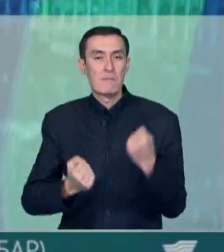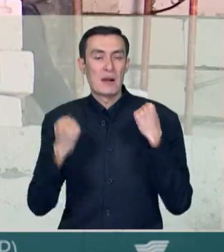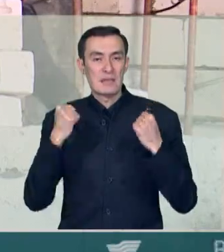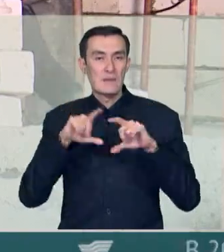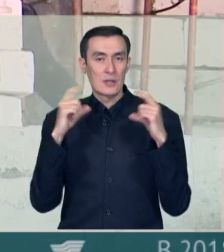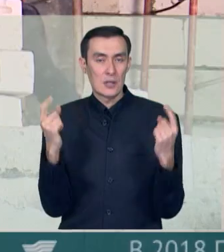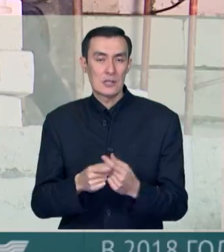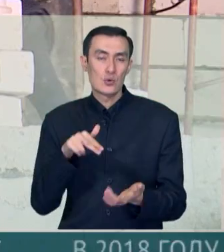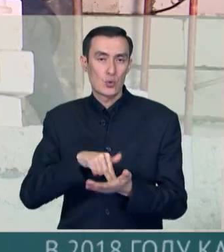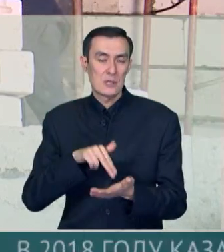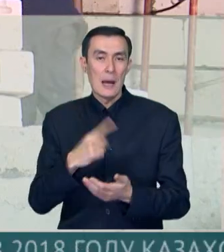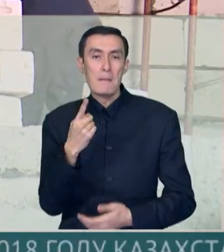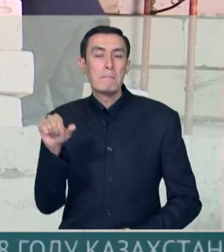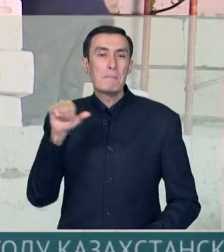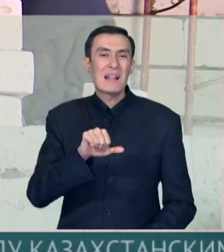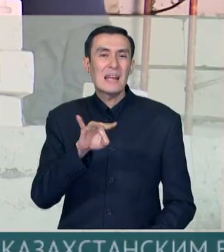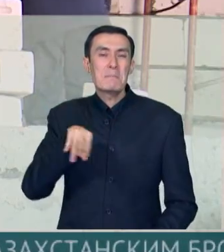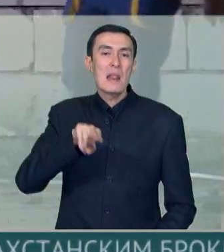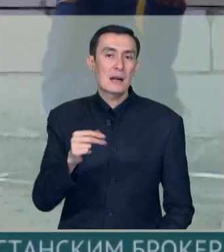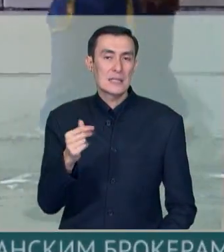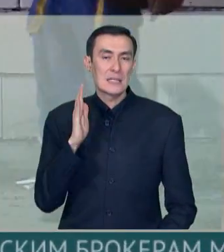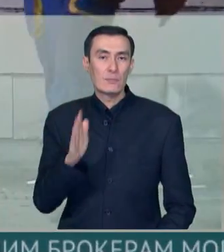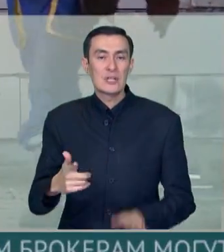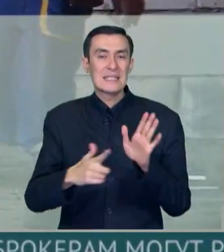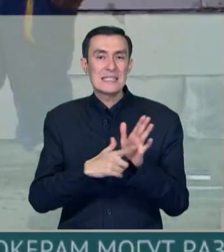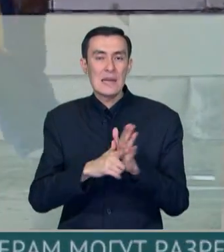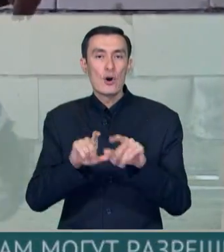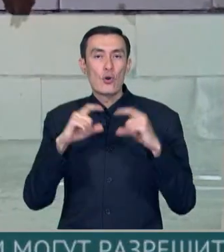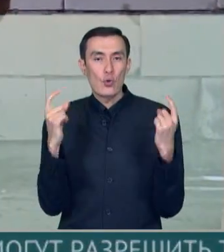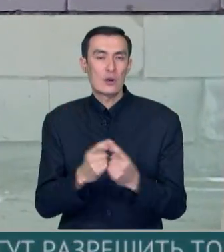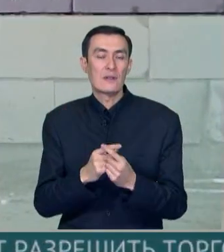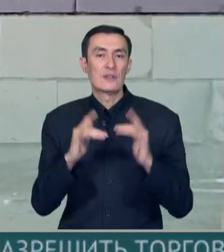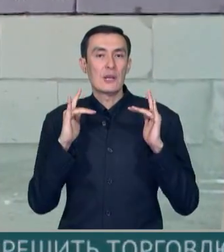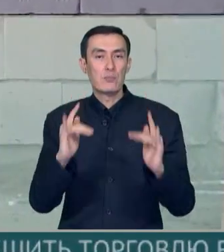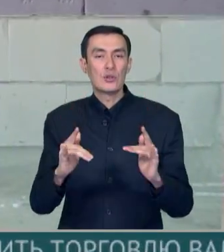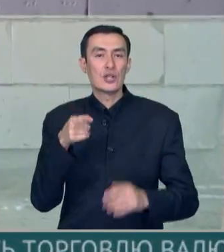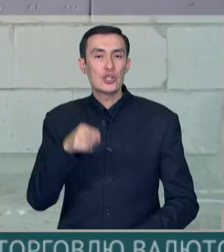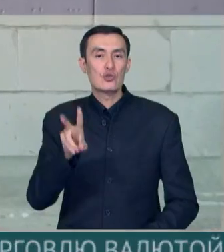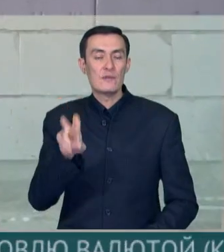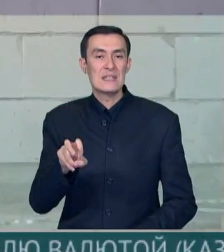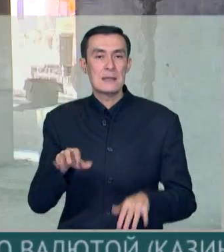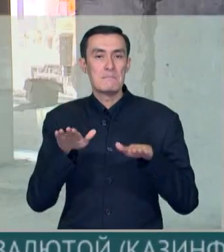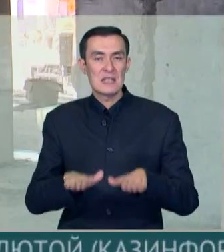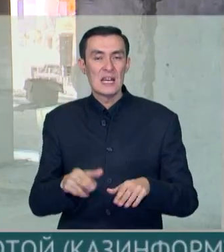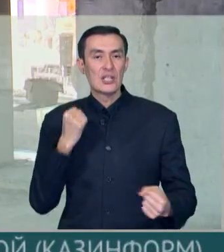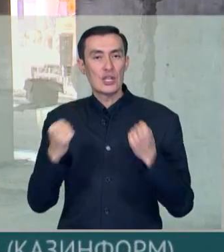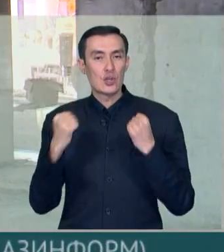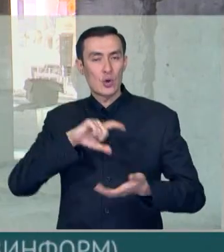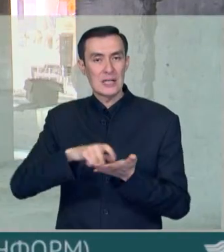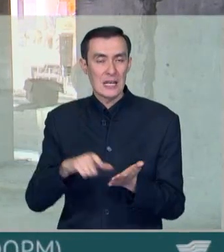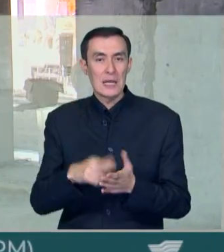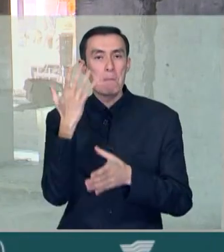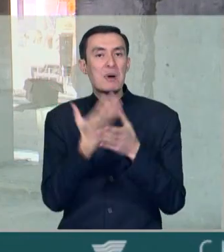превышает 1,5 миллиарда тенге. Здесь будут 7 кортов, трибуны на 1200 мест, тренажерный зал, а